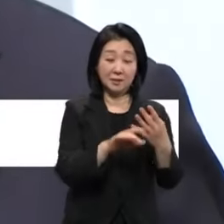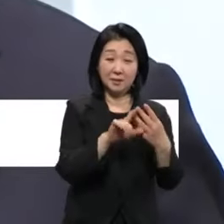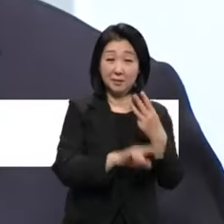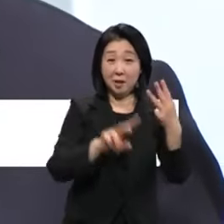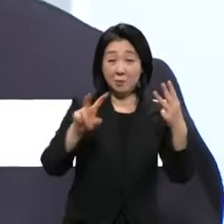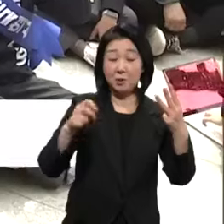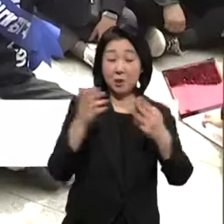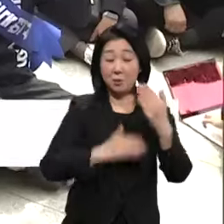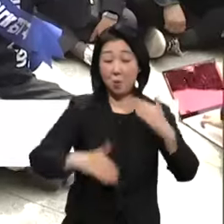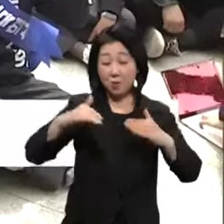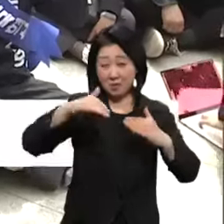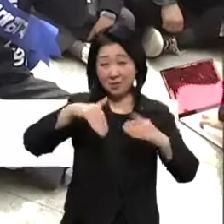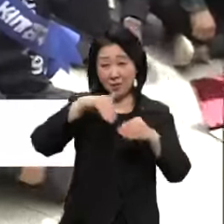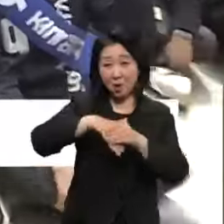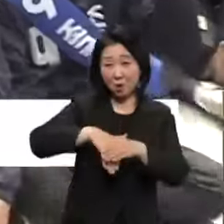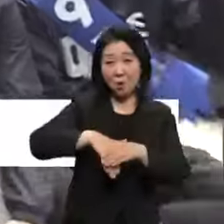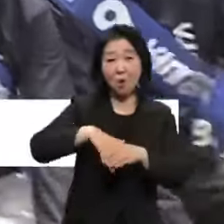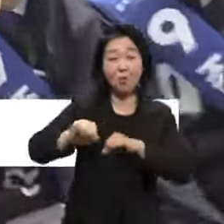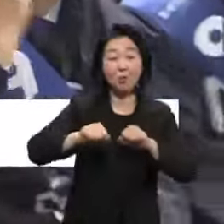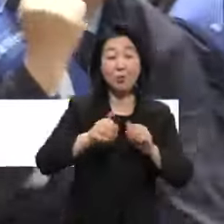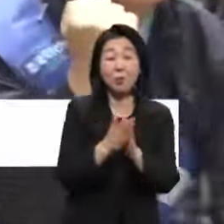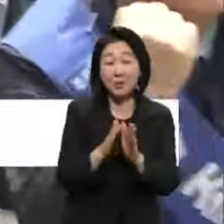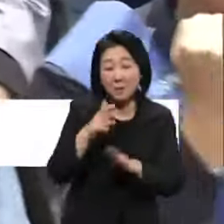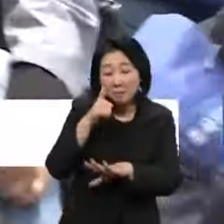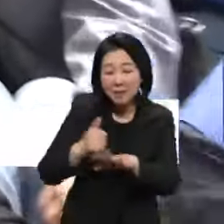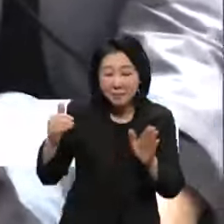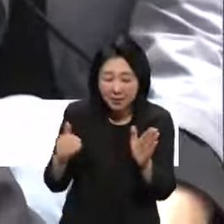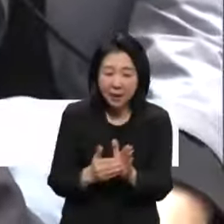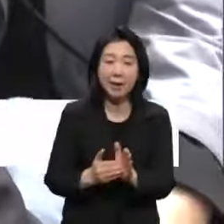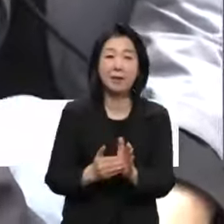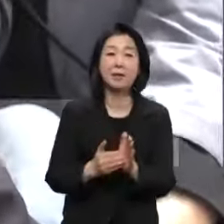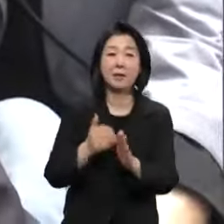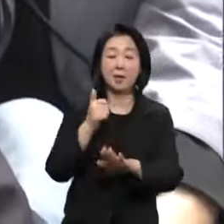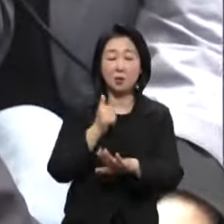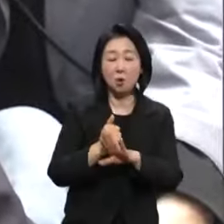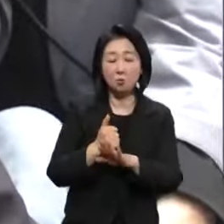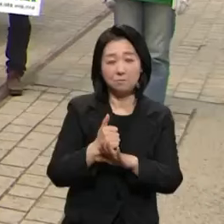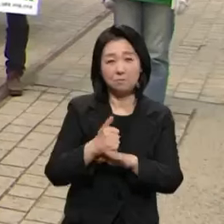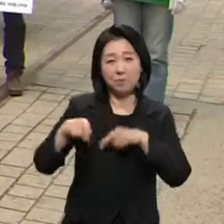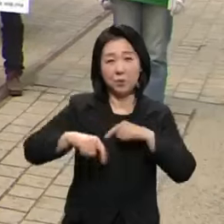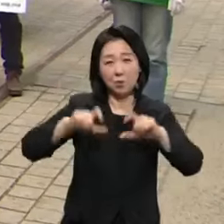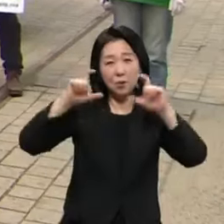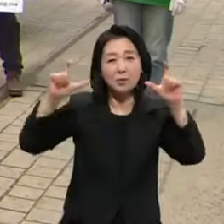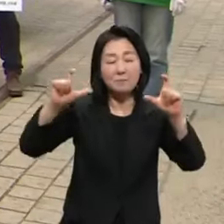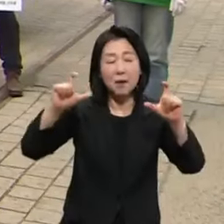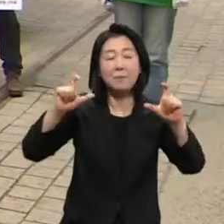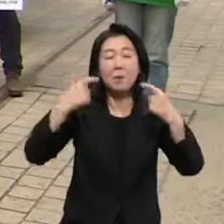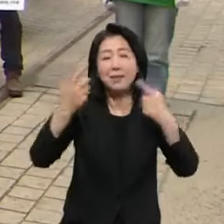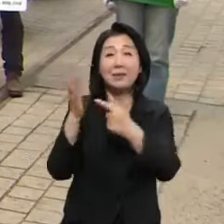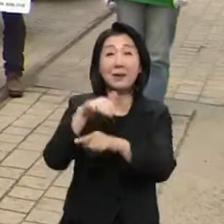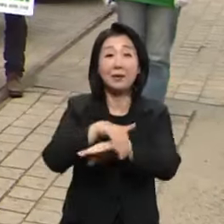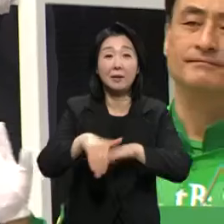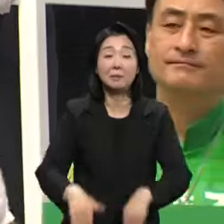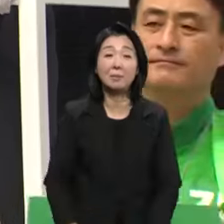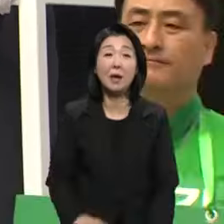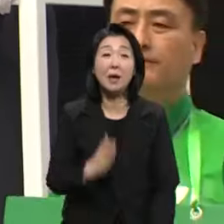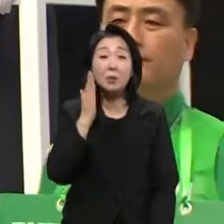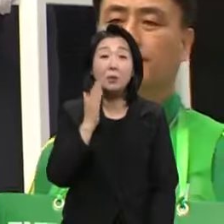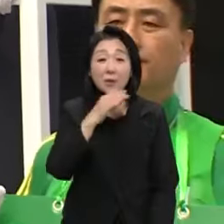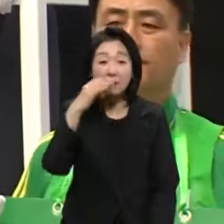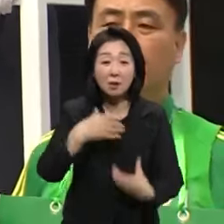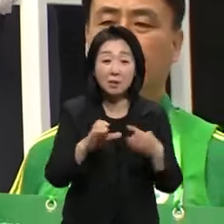시작한 장소에서 마무리도 함께해 정권 심판의 의미를 극대화한다는 계획입니다. 녹색정의당은 수도권 20대